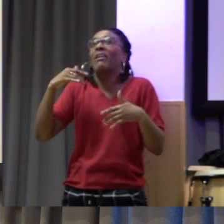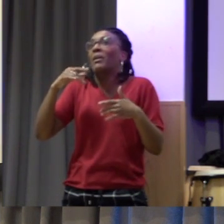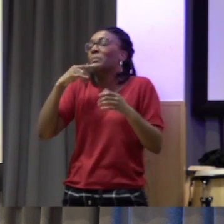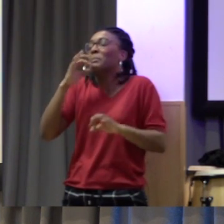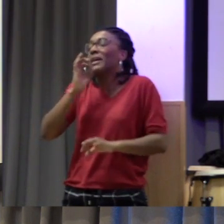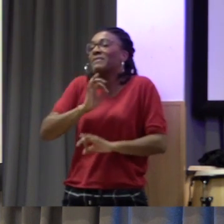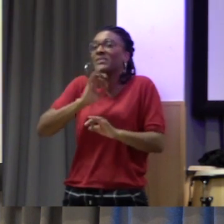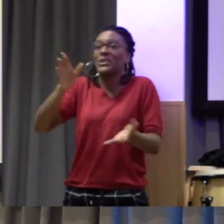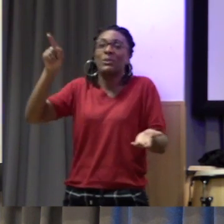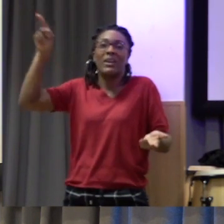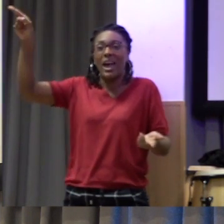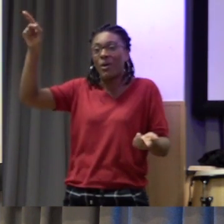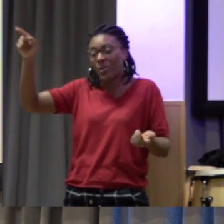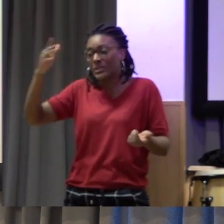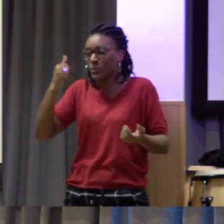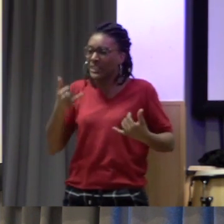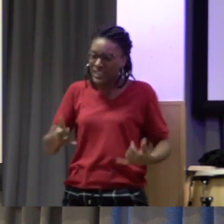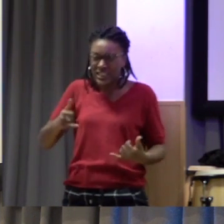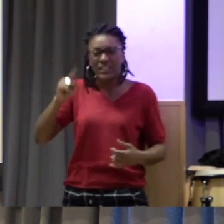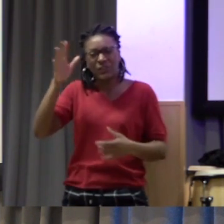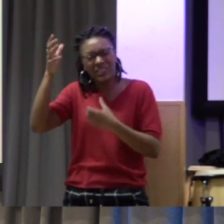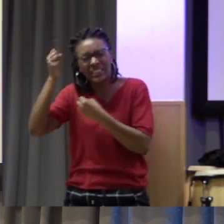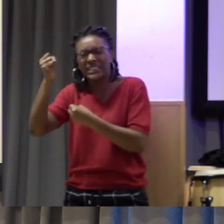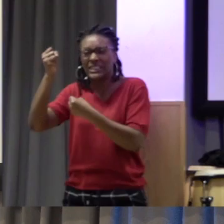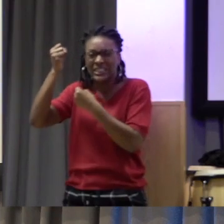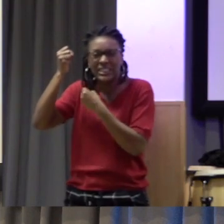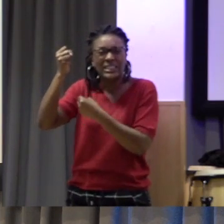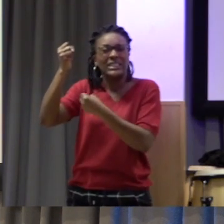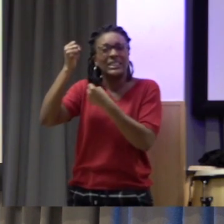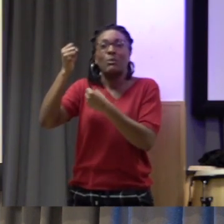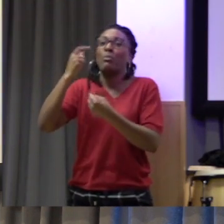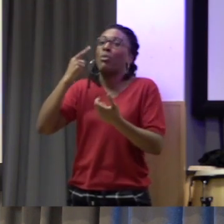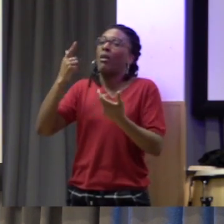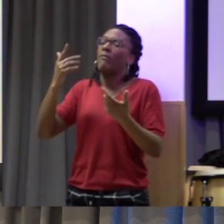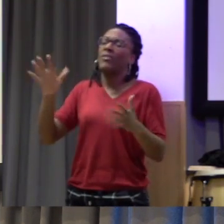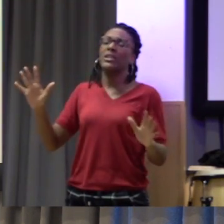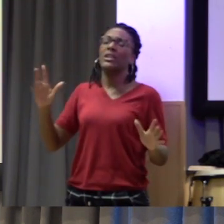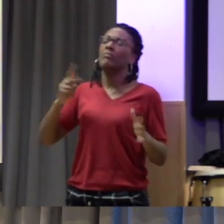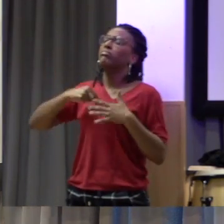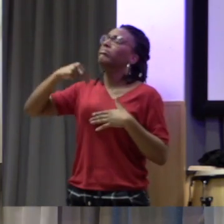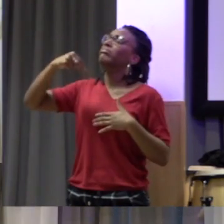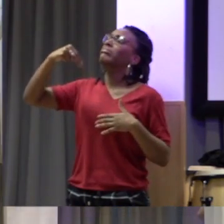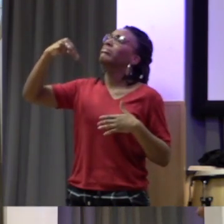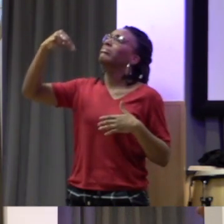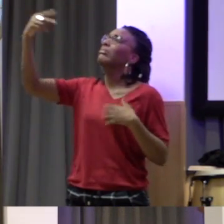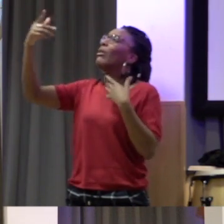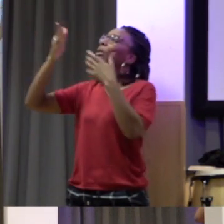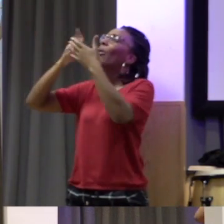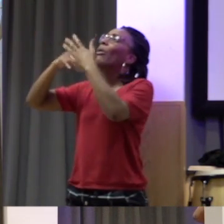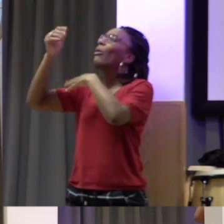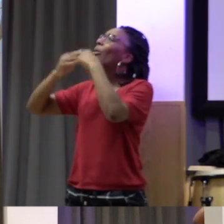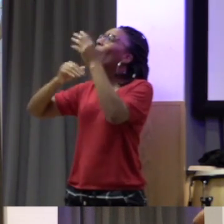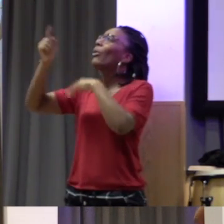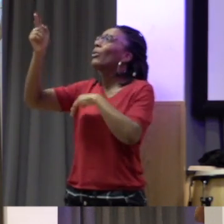cette persévérance avec toi, afin qu'un jour nous soyons heureux et que tu puisses dire, entre